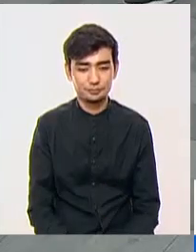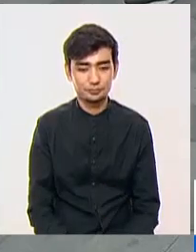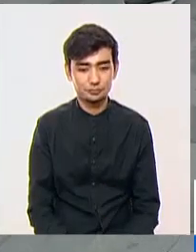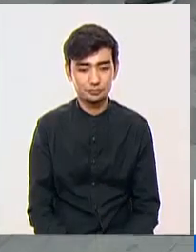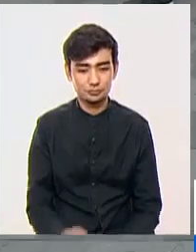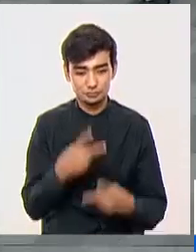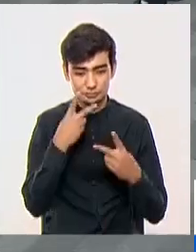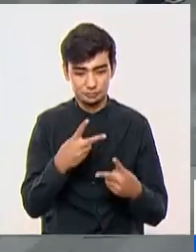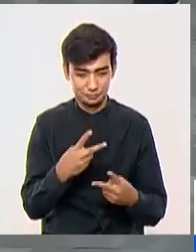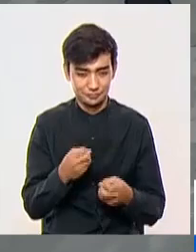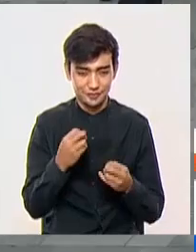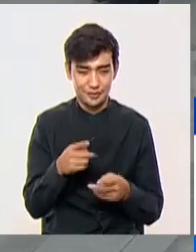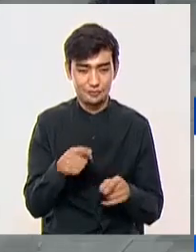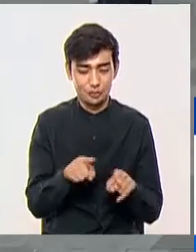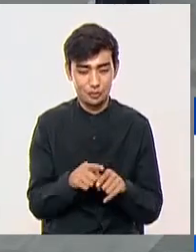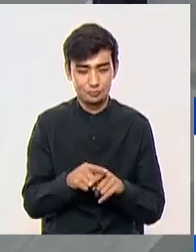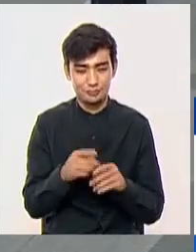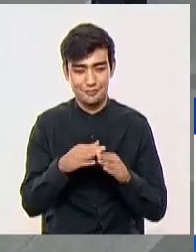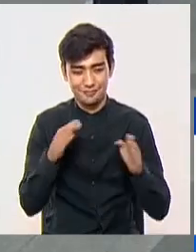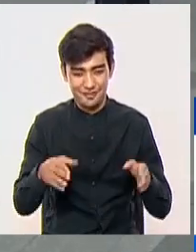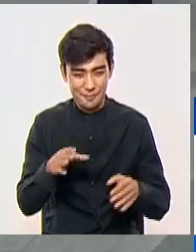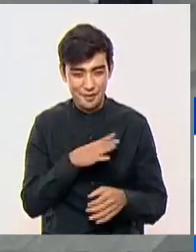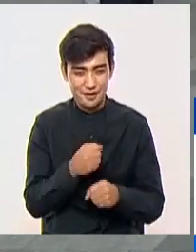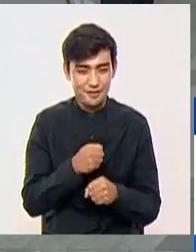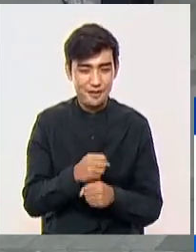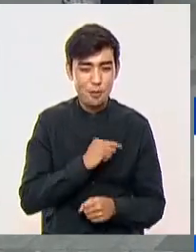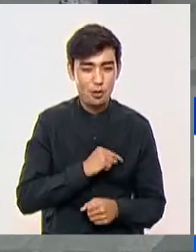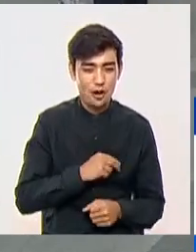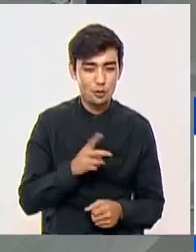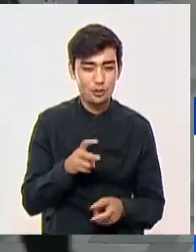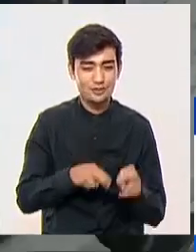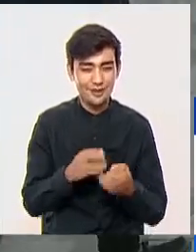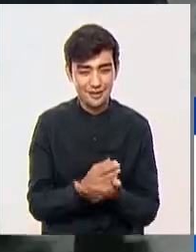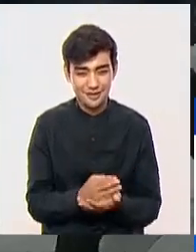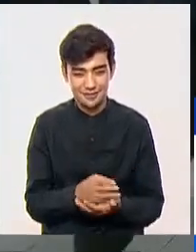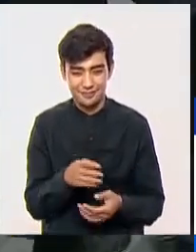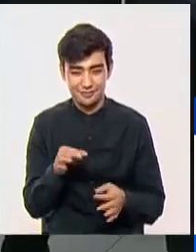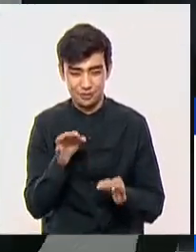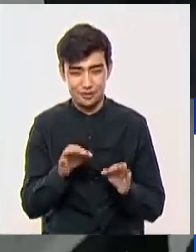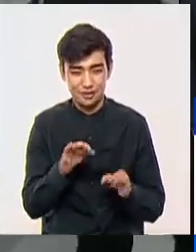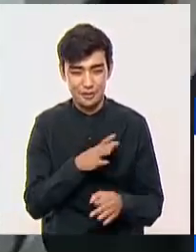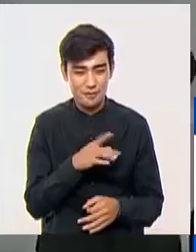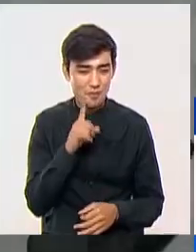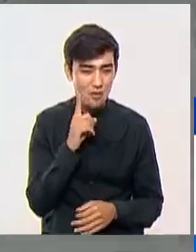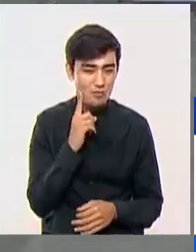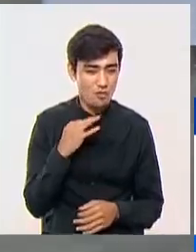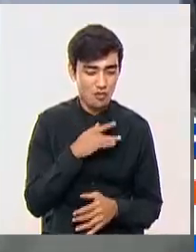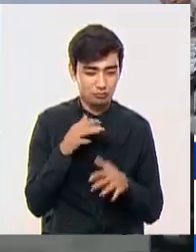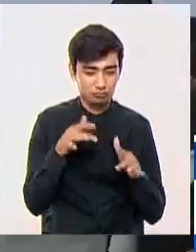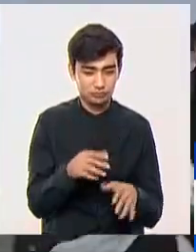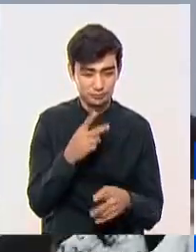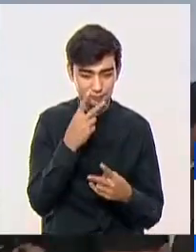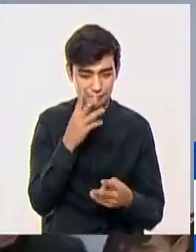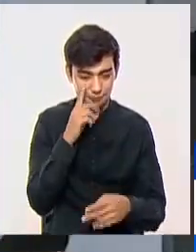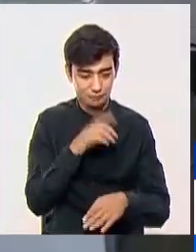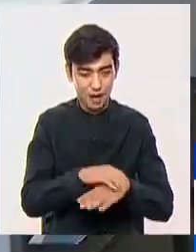Міне көріп тұрғандарыңыздай, бұл жолда жалпы қалалық жұмыс орындар жәрменкесіне келген кісі қарасы қалың, әсіресе мұнда жастардың көптігін аңғаруға